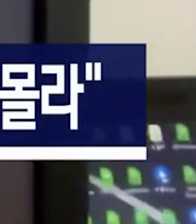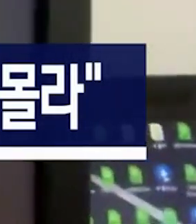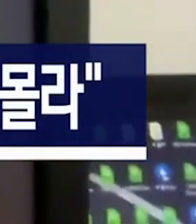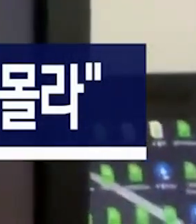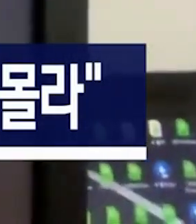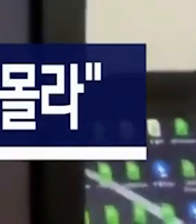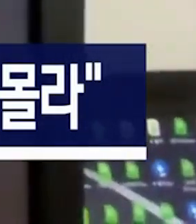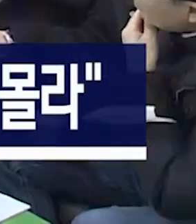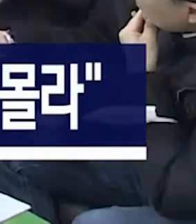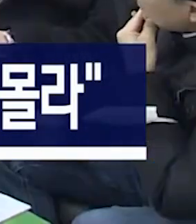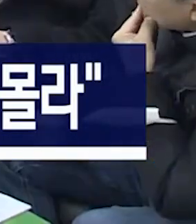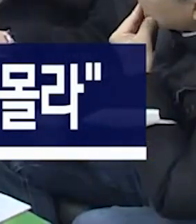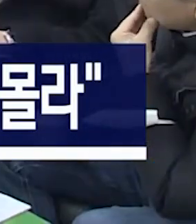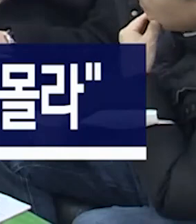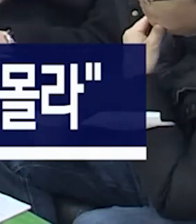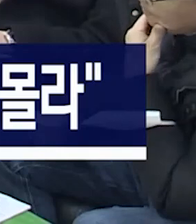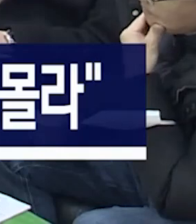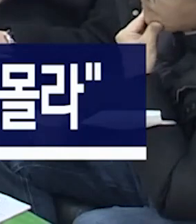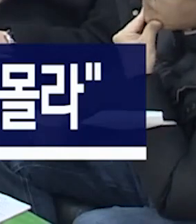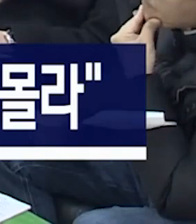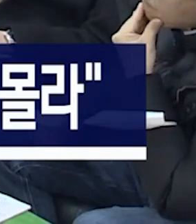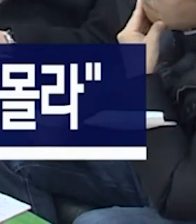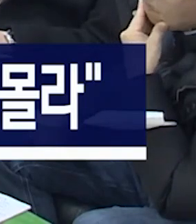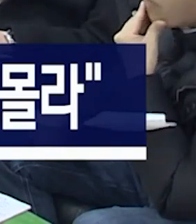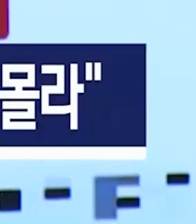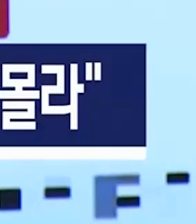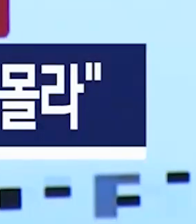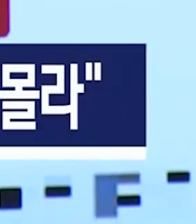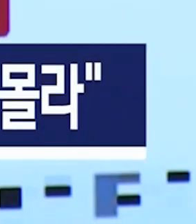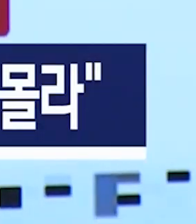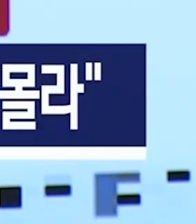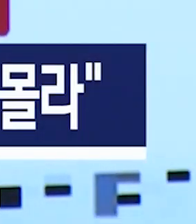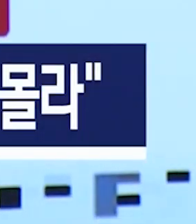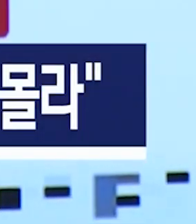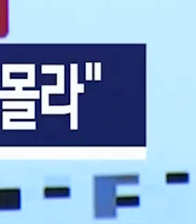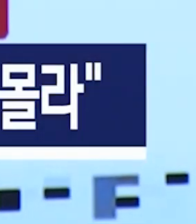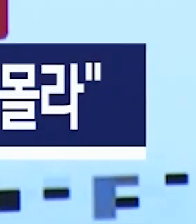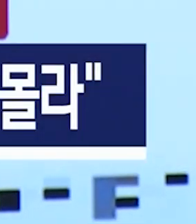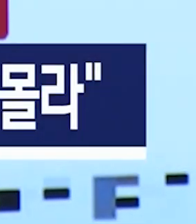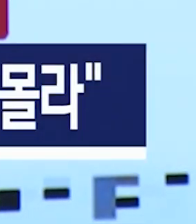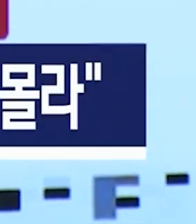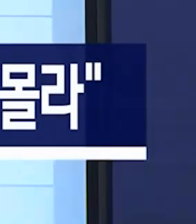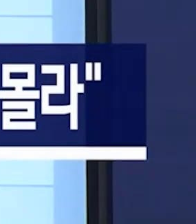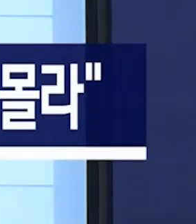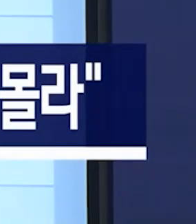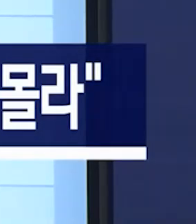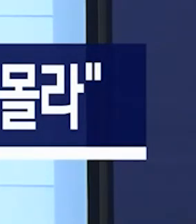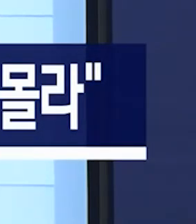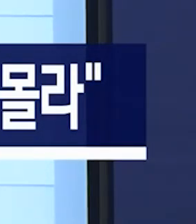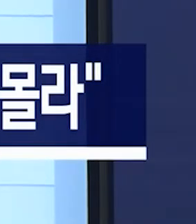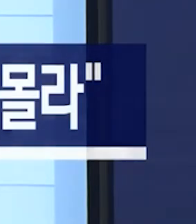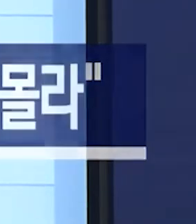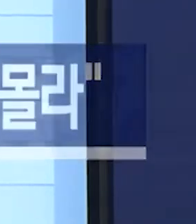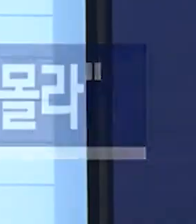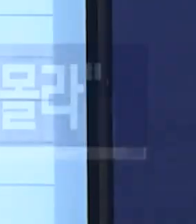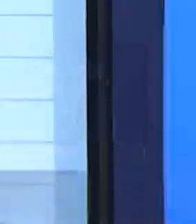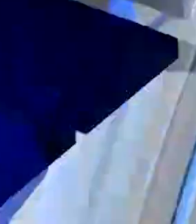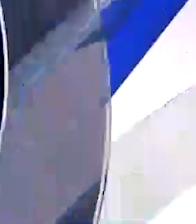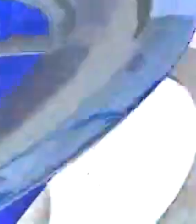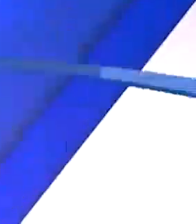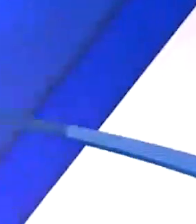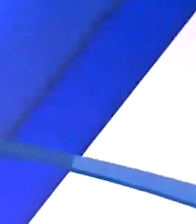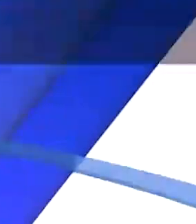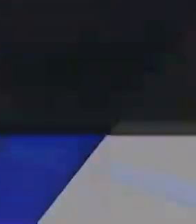적발됐습니다. 하지만 보안망이 뚫린 업체들은 경찰의 통보를 받을 때까지 고객 정보가 몽땅 털린 사실조차 몰랐습니다.